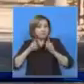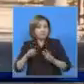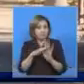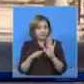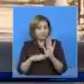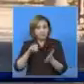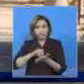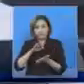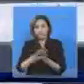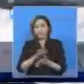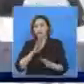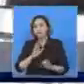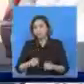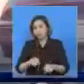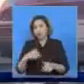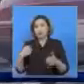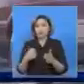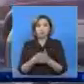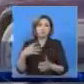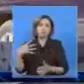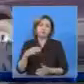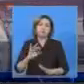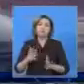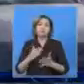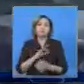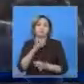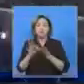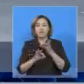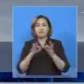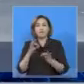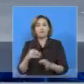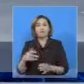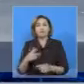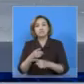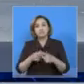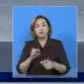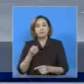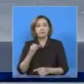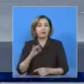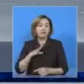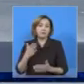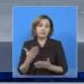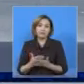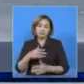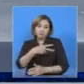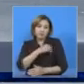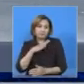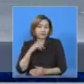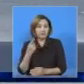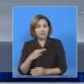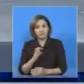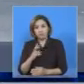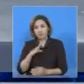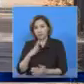графику, регистрация может достигнуть до 4000 случаев в сутки с пиком в середине мая. Эффект от вакцинации на первом